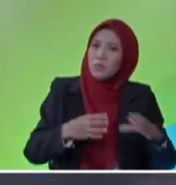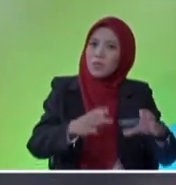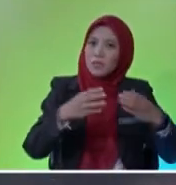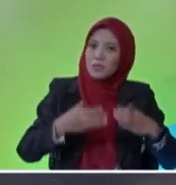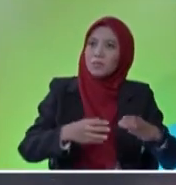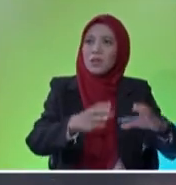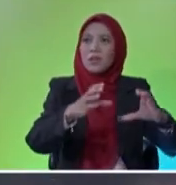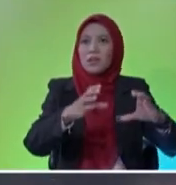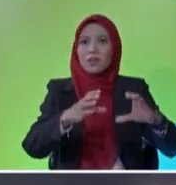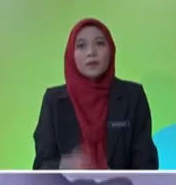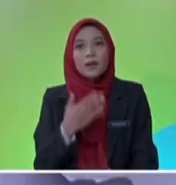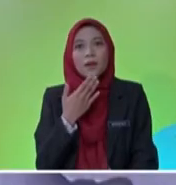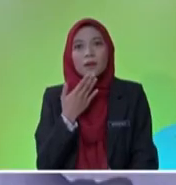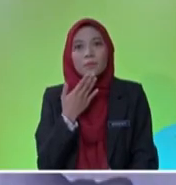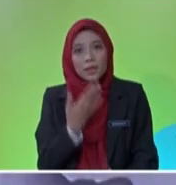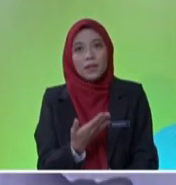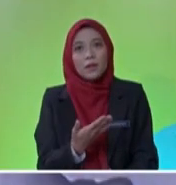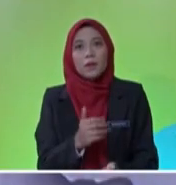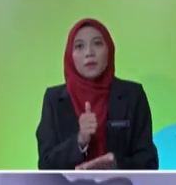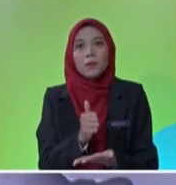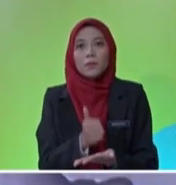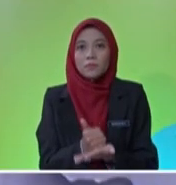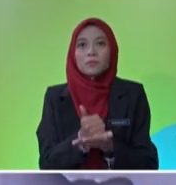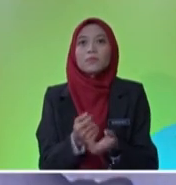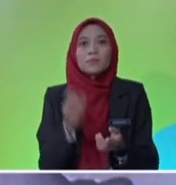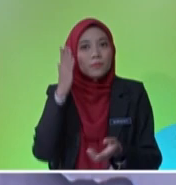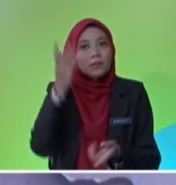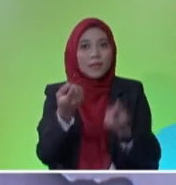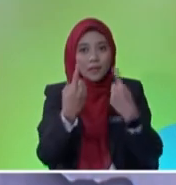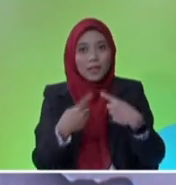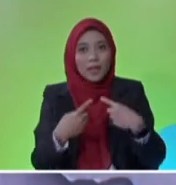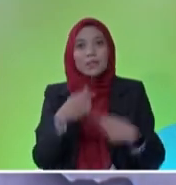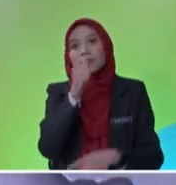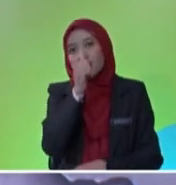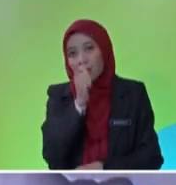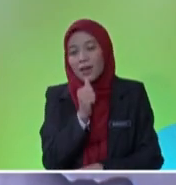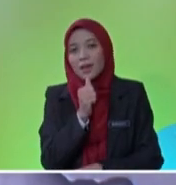Tolong bantuan akan tiba sebentar lagi harus